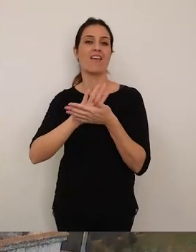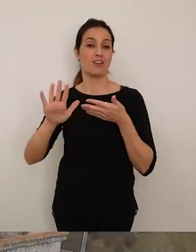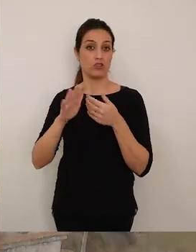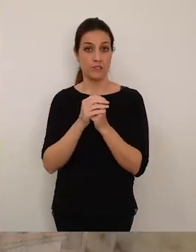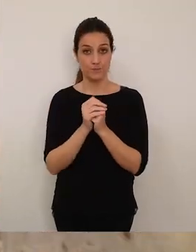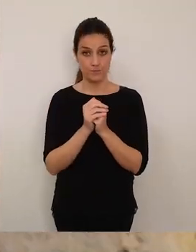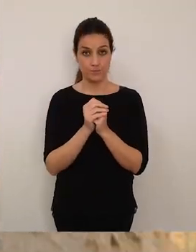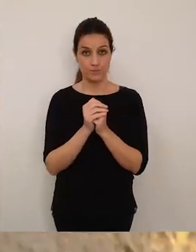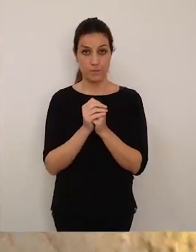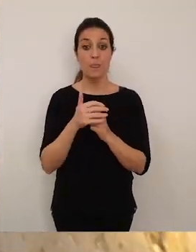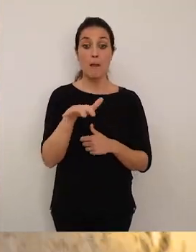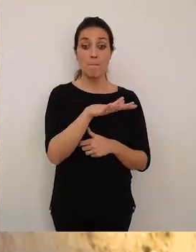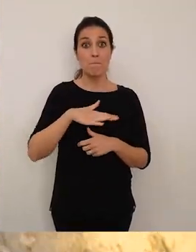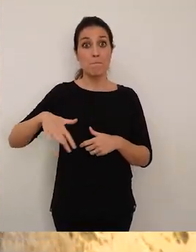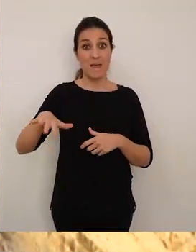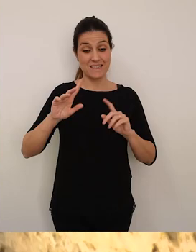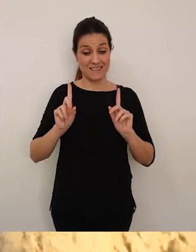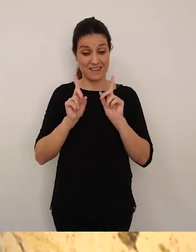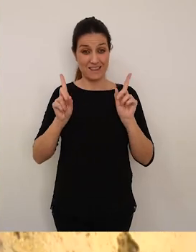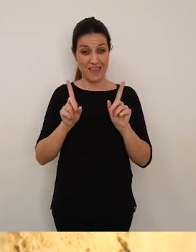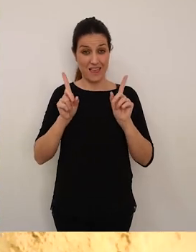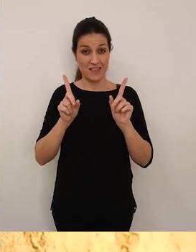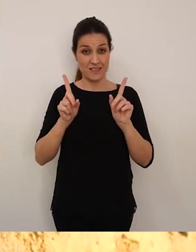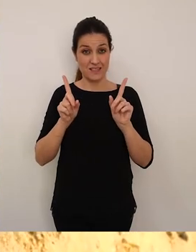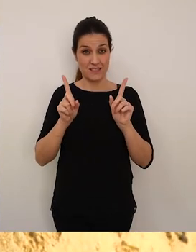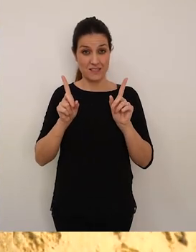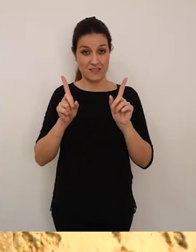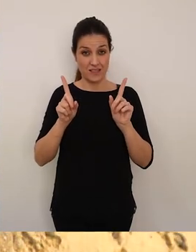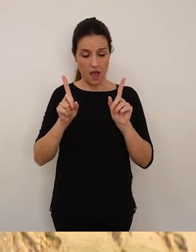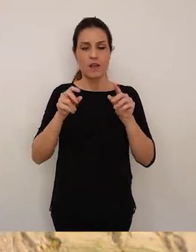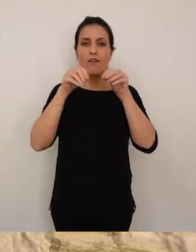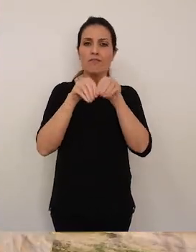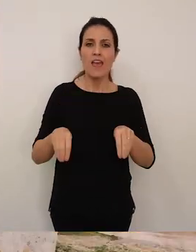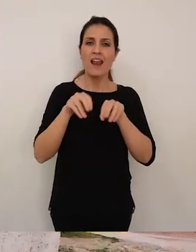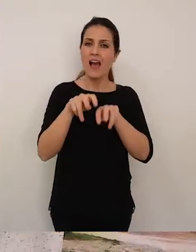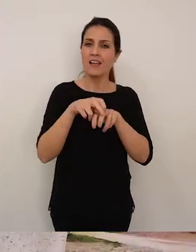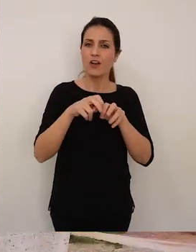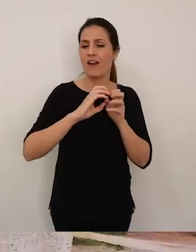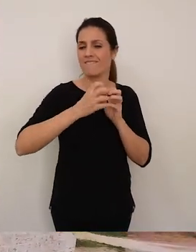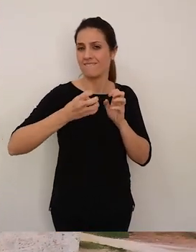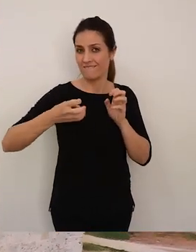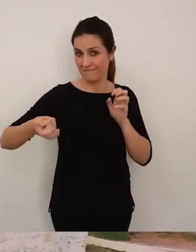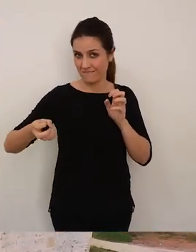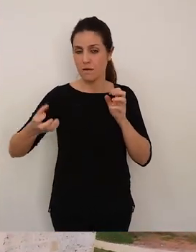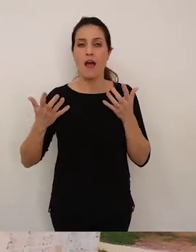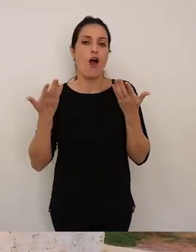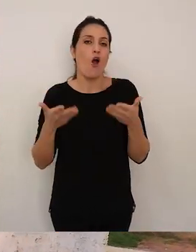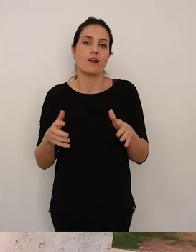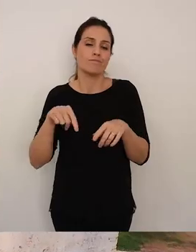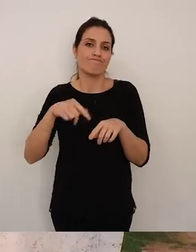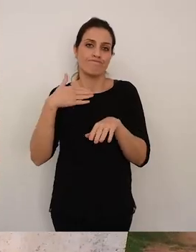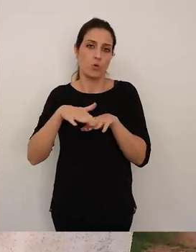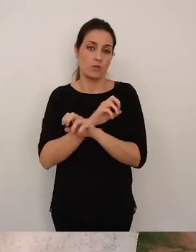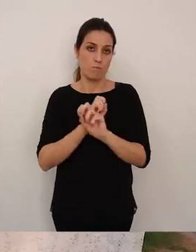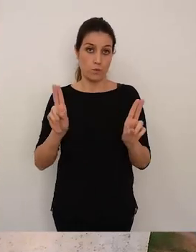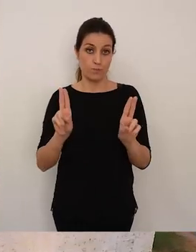Sul piazzale dell'edificio si sono celebrate per secoli diverse importanti fiere agricole, oramai cadute in disuso. La